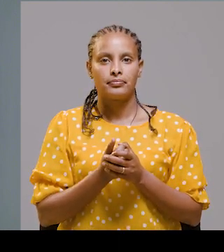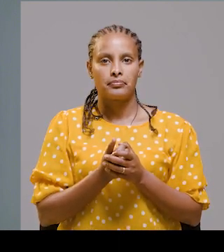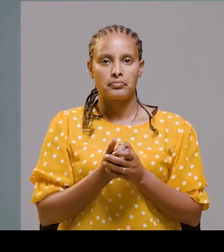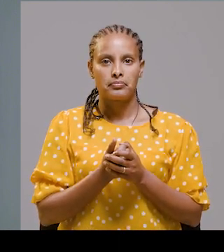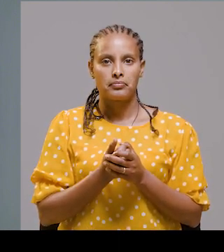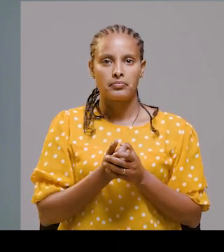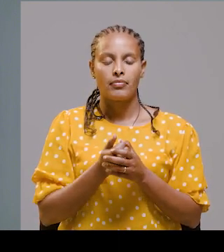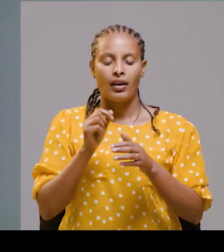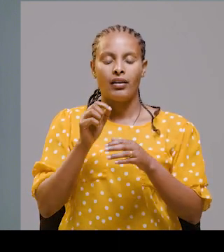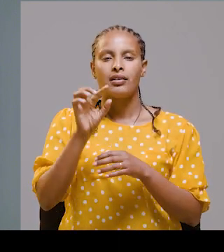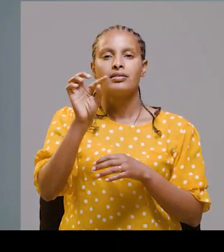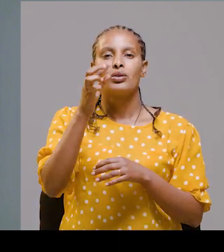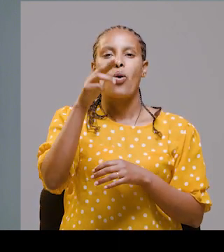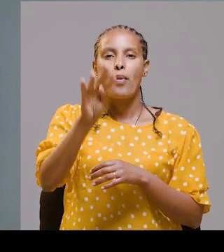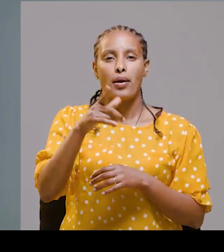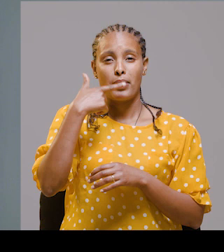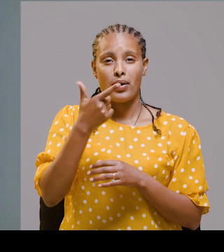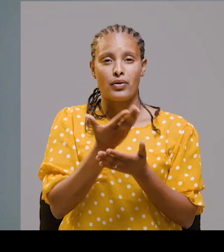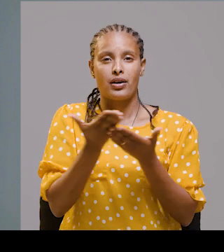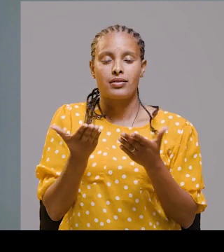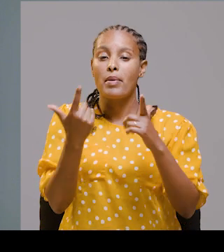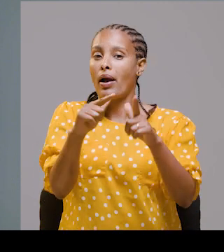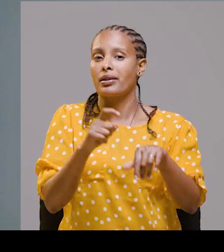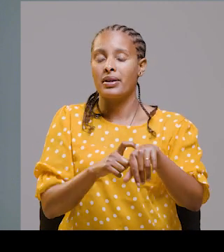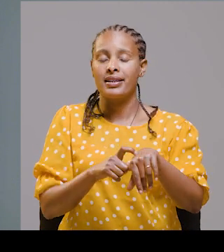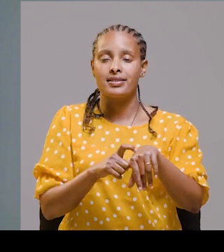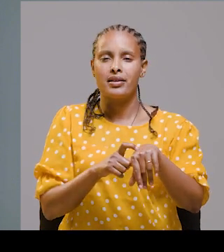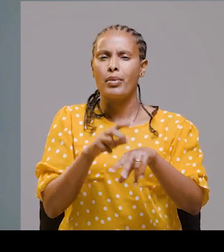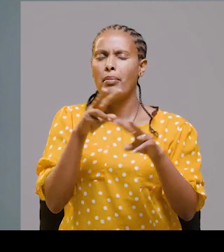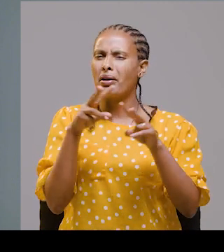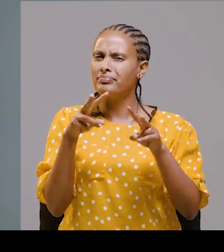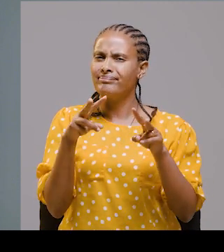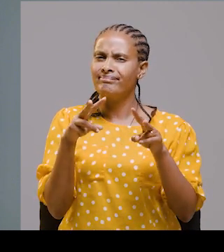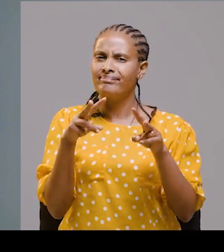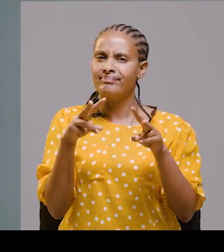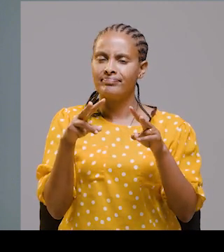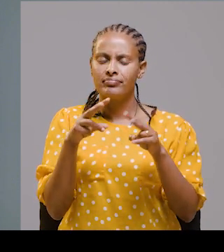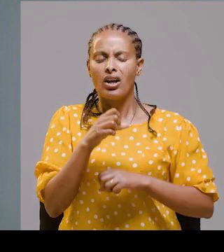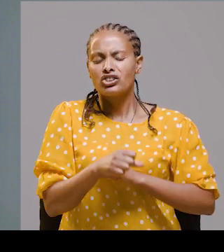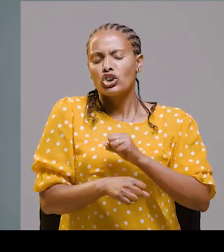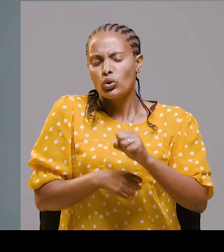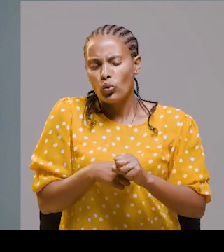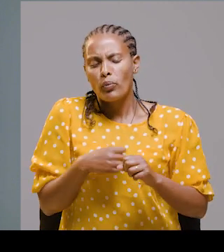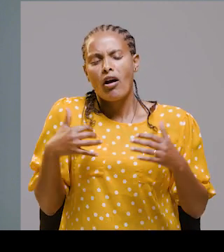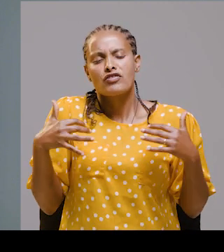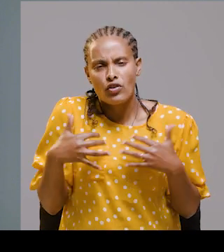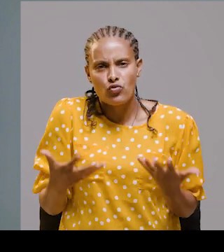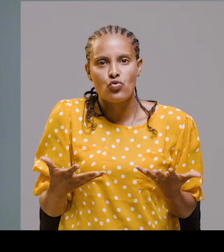እንደዚህ ትሮማቲክ ምንላቸው ነገሮች ሲያጋጥሙን በጣም የሚያስጨንቁ